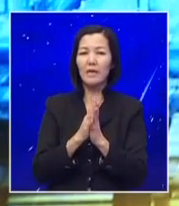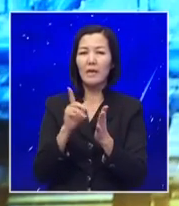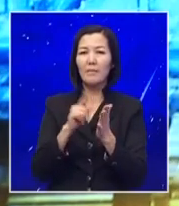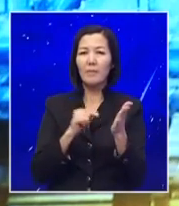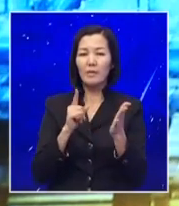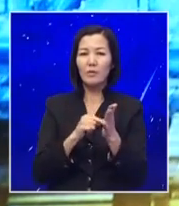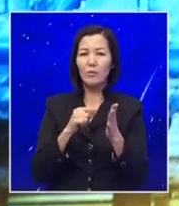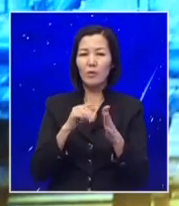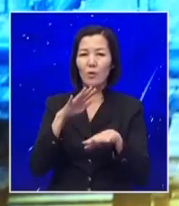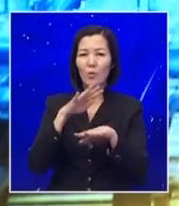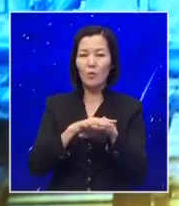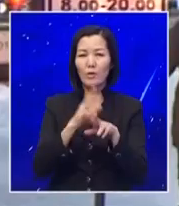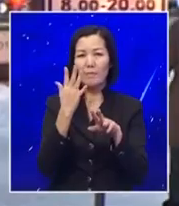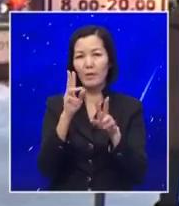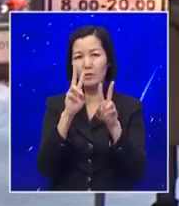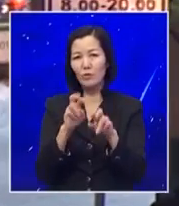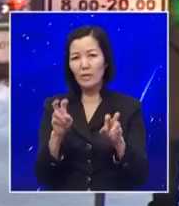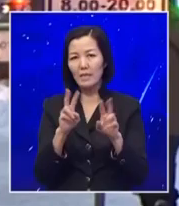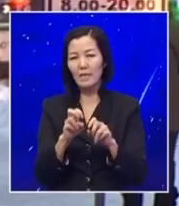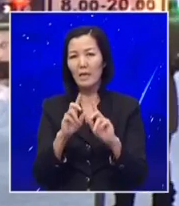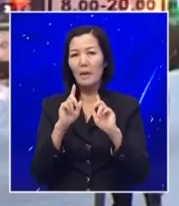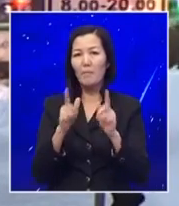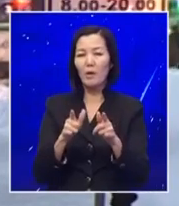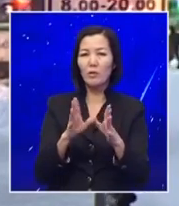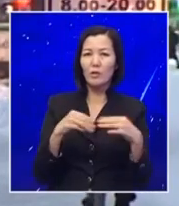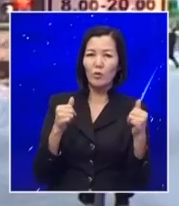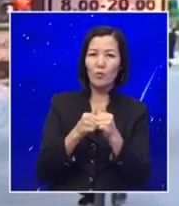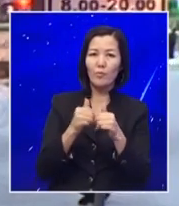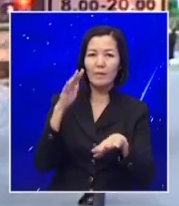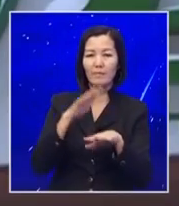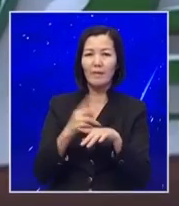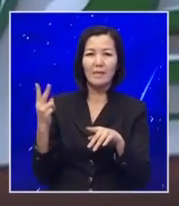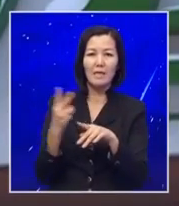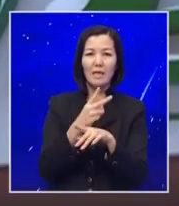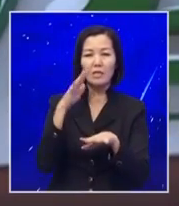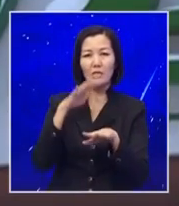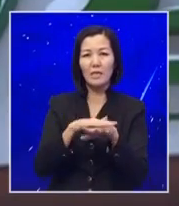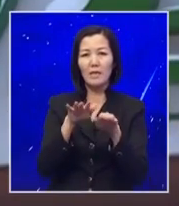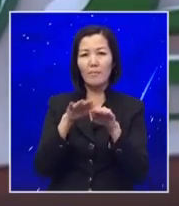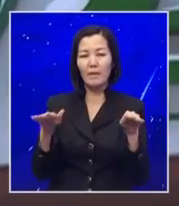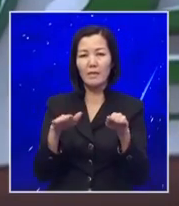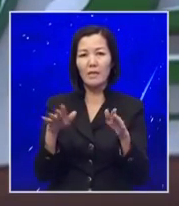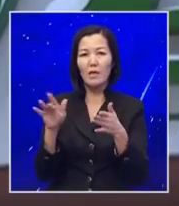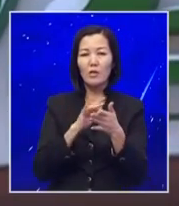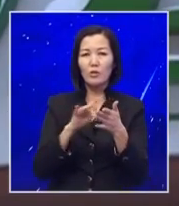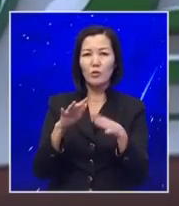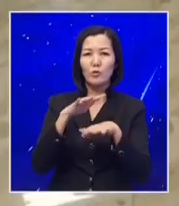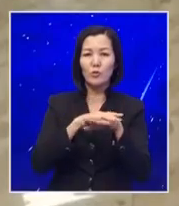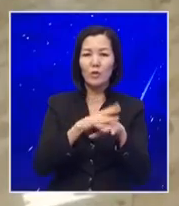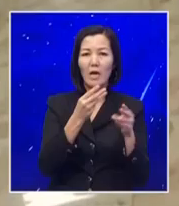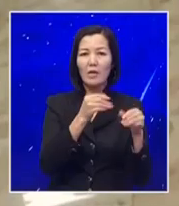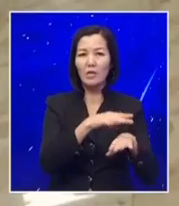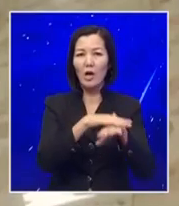қорында 5 күн қарайды. Мақұлданса, отбасы банктен немесе екінші деңгейлі банктен ашылған шотқа ақшаңызды аударып